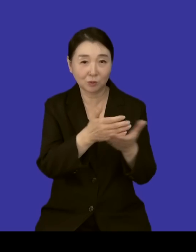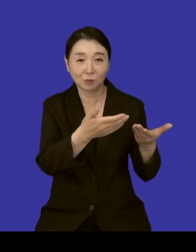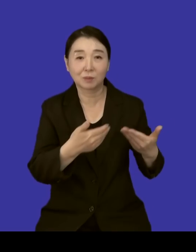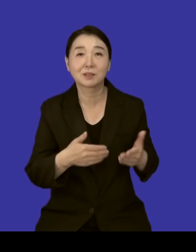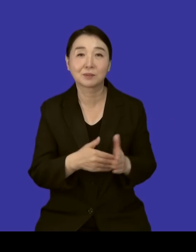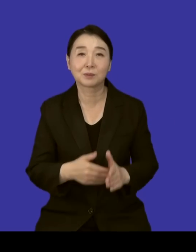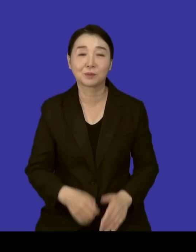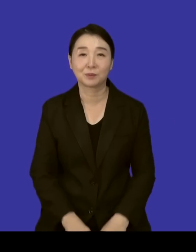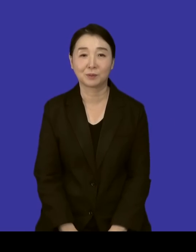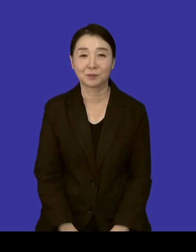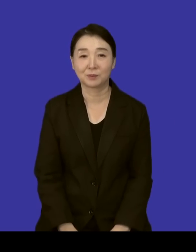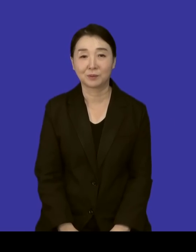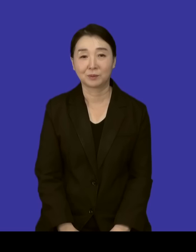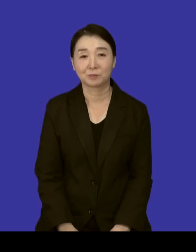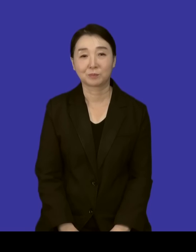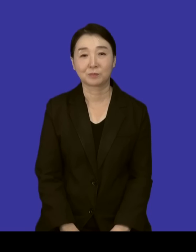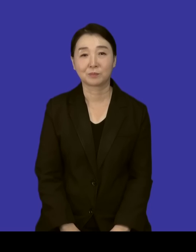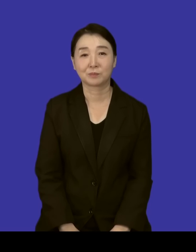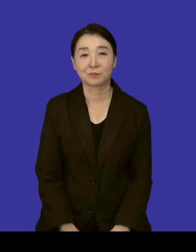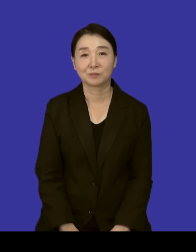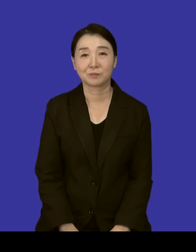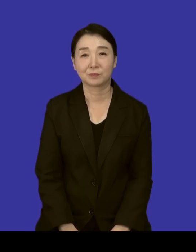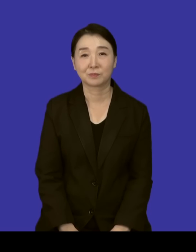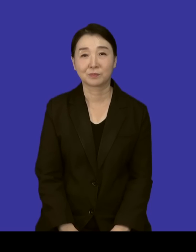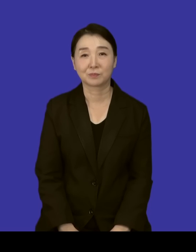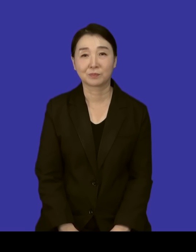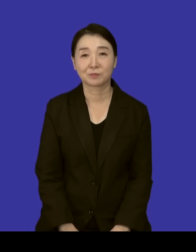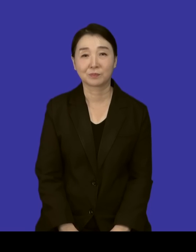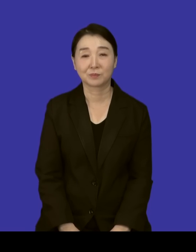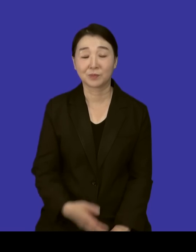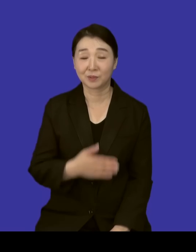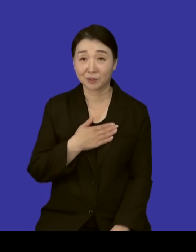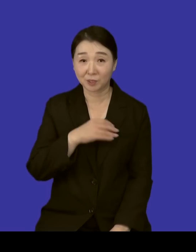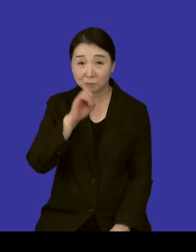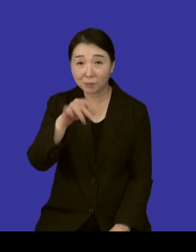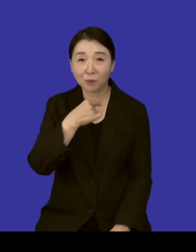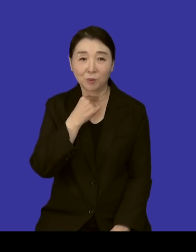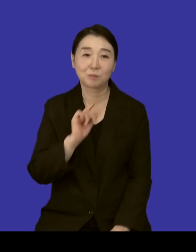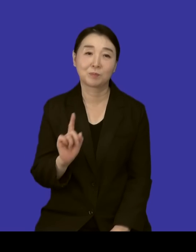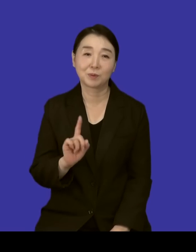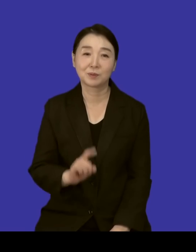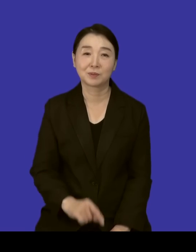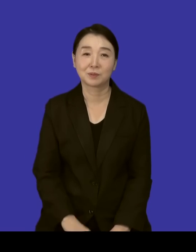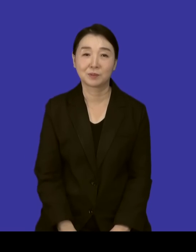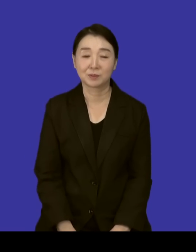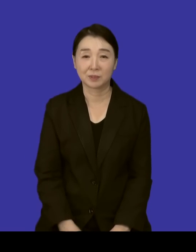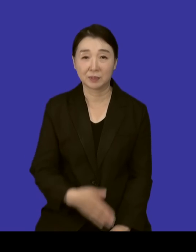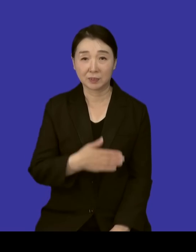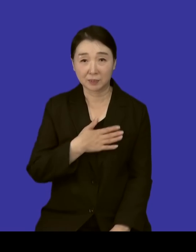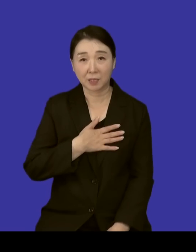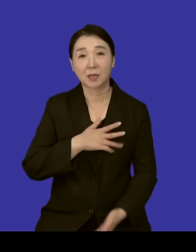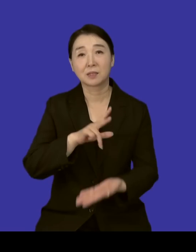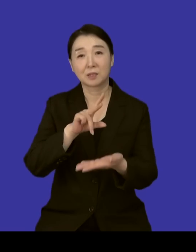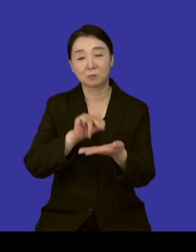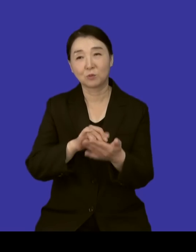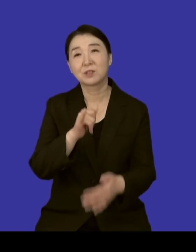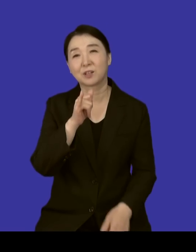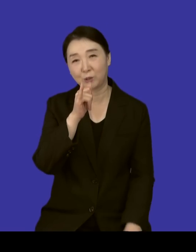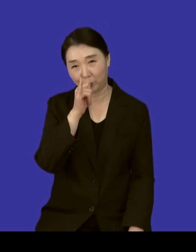받았잖아요. 네네. 그러니까 저는 이렇게 이제 말씀드리고 싶은 게 저한테 문제가 있는